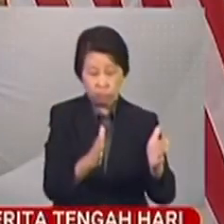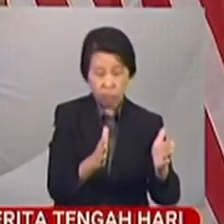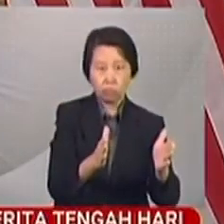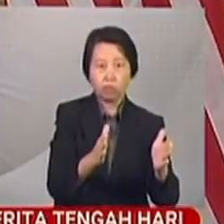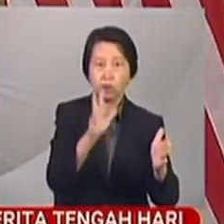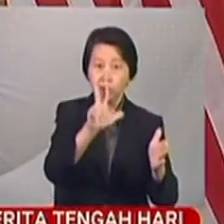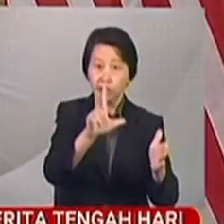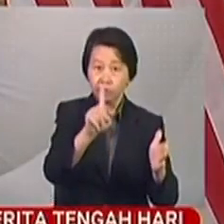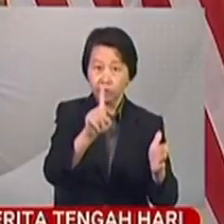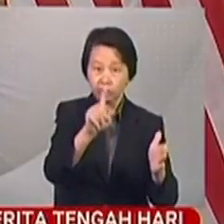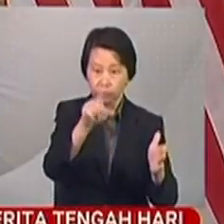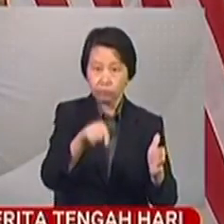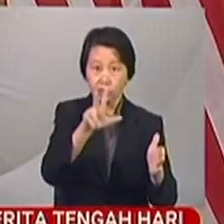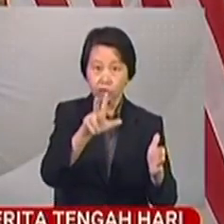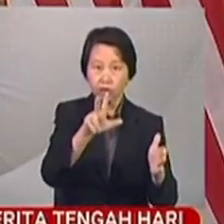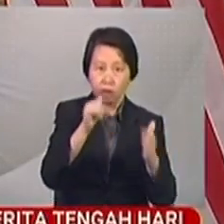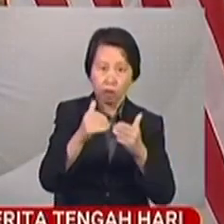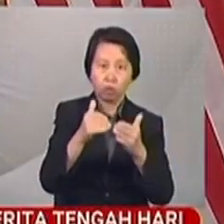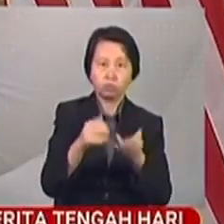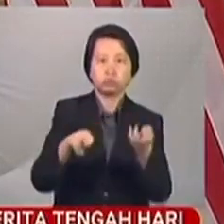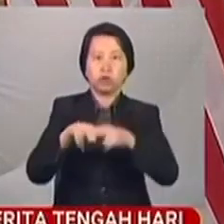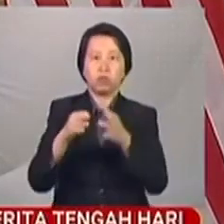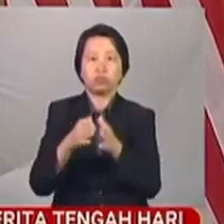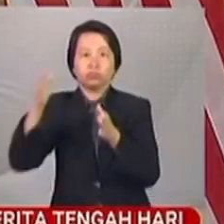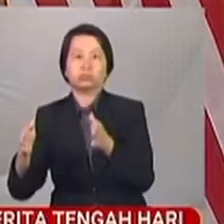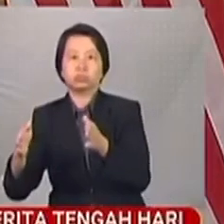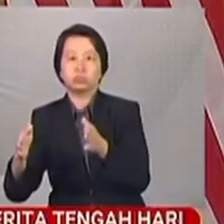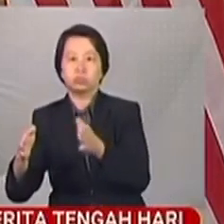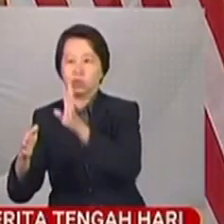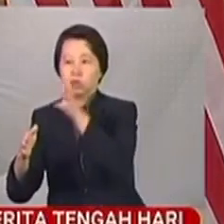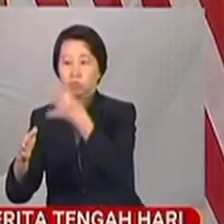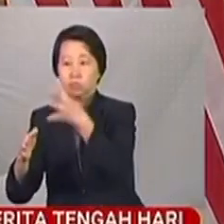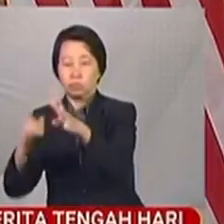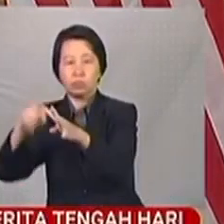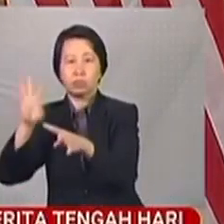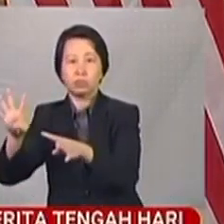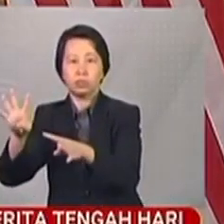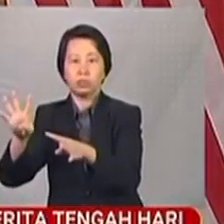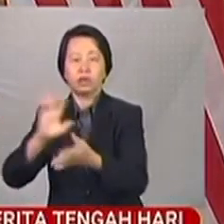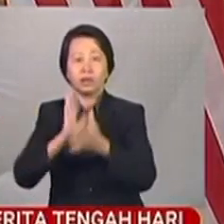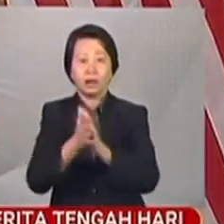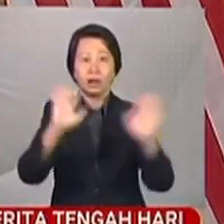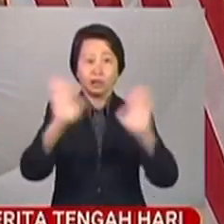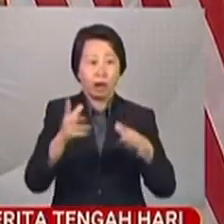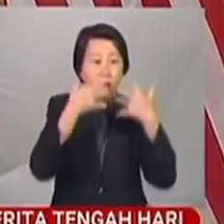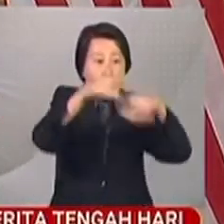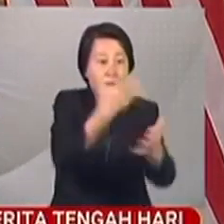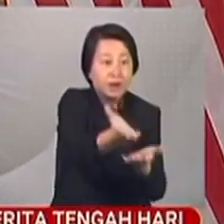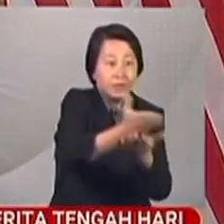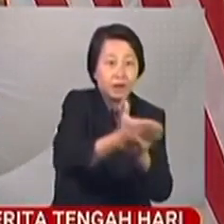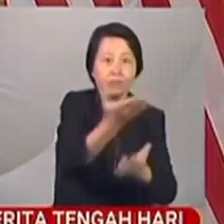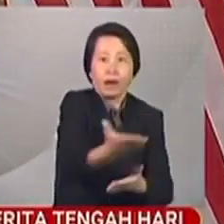water You don't have to unnecessarily stock up on food because play is sufficient